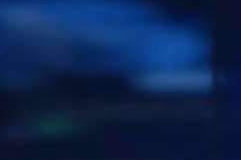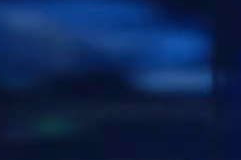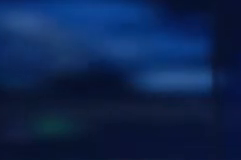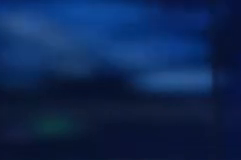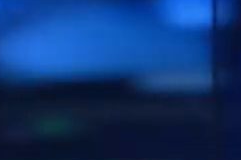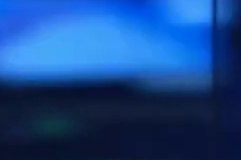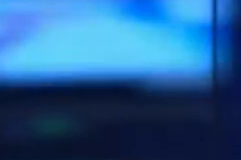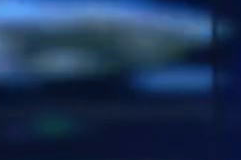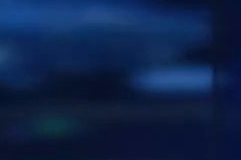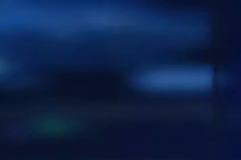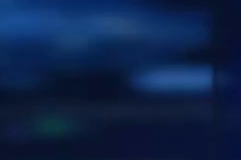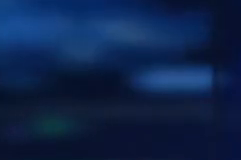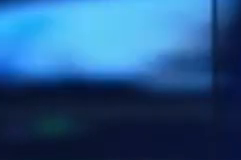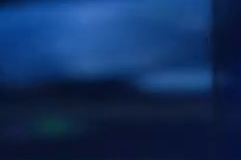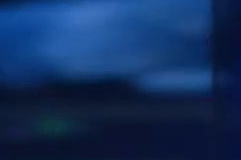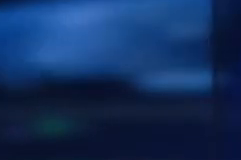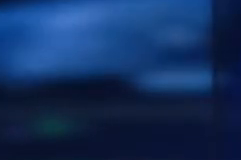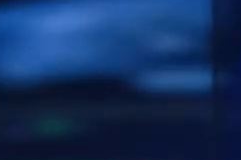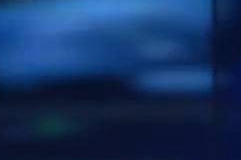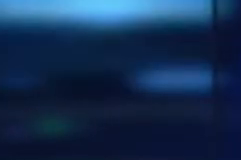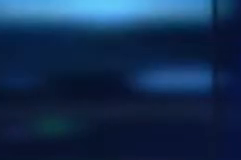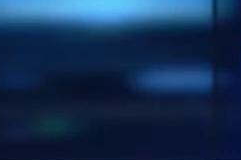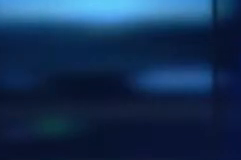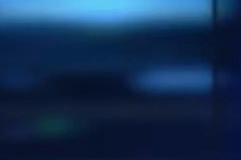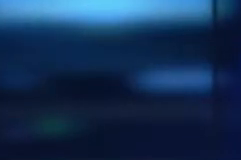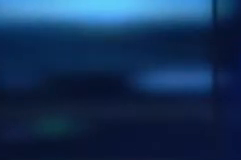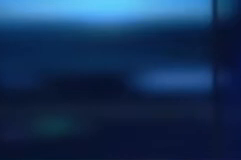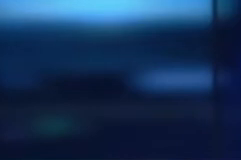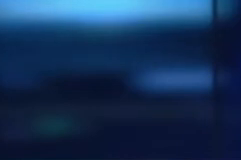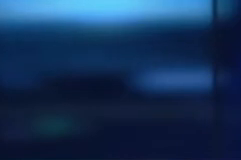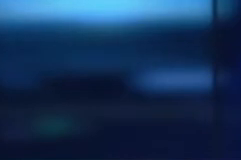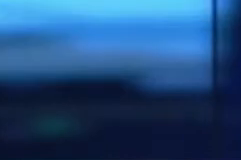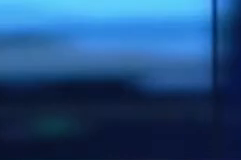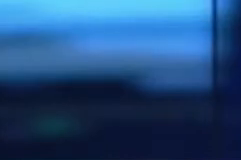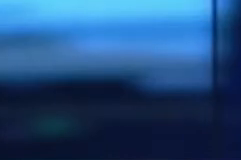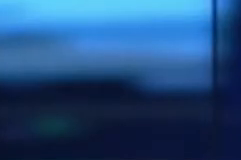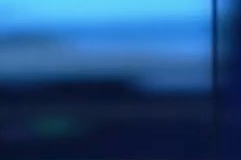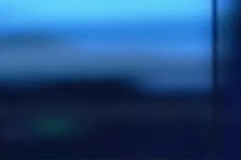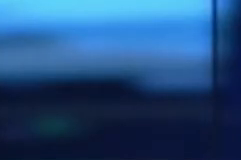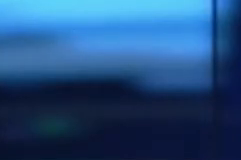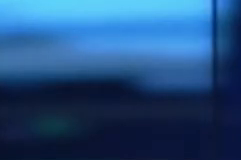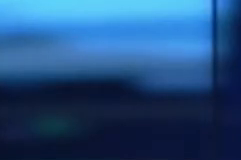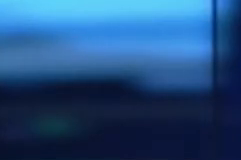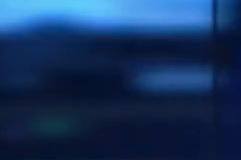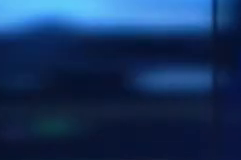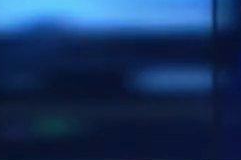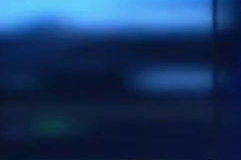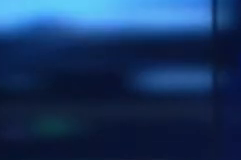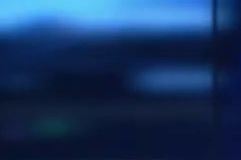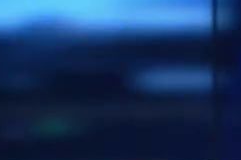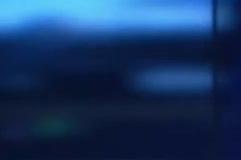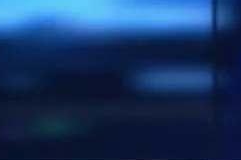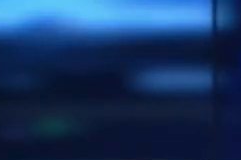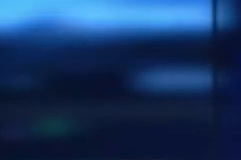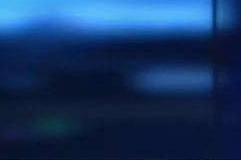تبدأ تونس اعتبارا من اليوم وعلى مدار 3 أيام مناظرات تلفزيونية بين المرشحين 26 للانتخابات